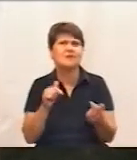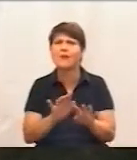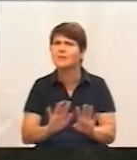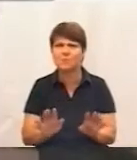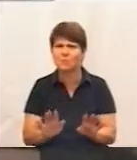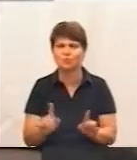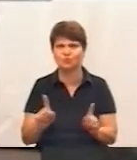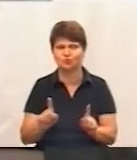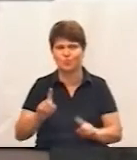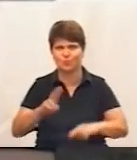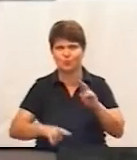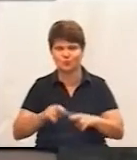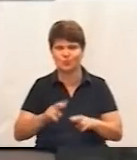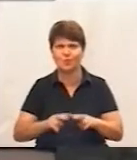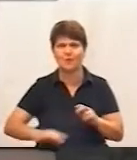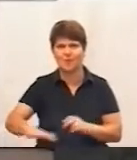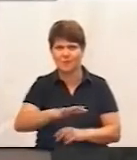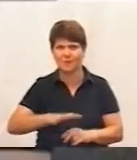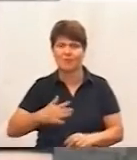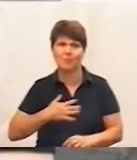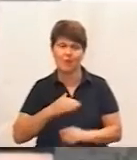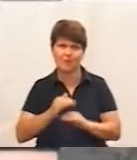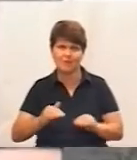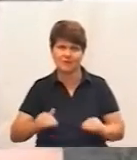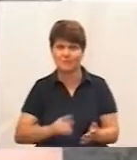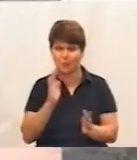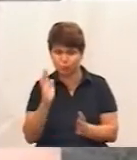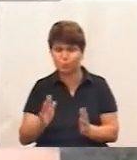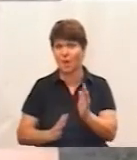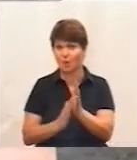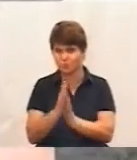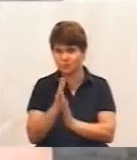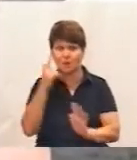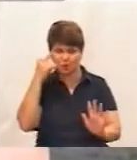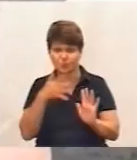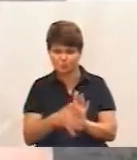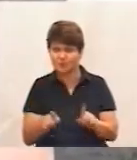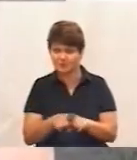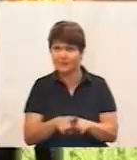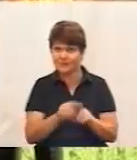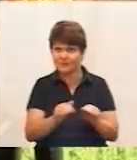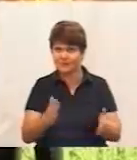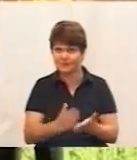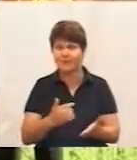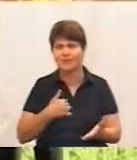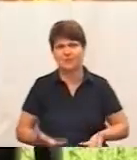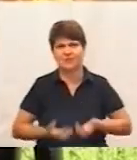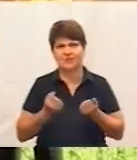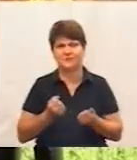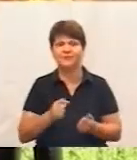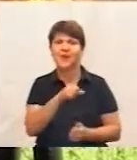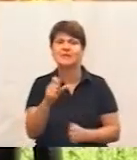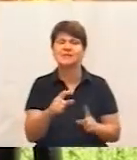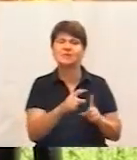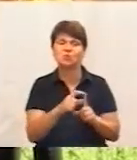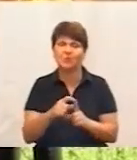майданчик. Моя дитина буде рости, розуміти, що є такі діти. ми підтримуємо таке. За словами директорки